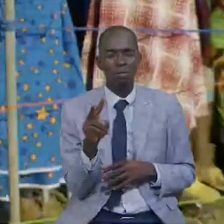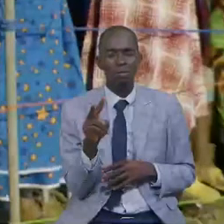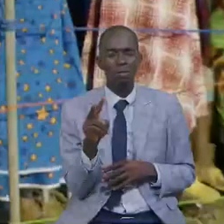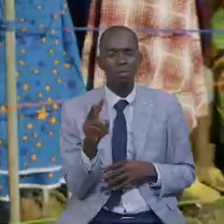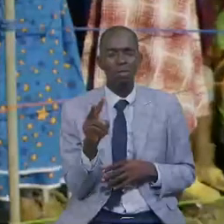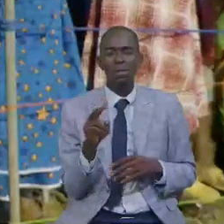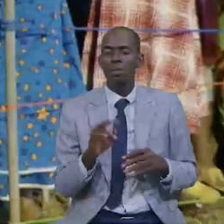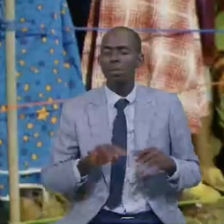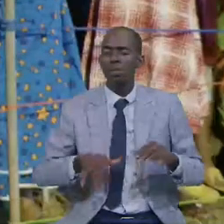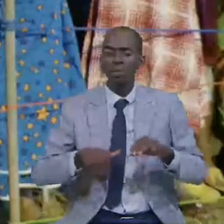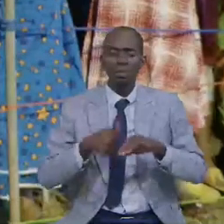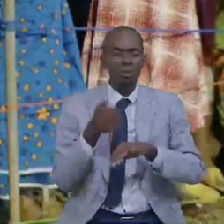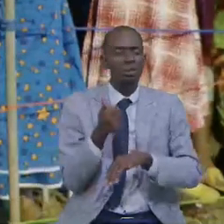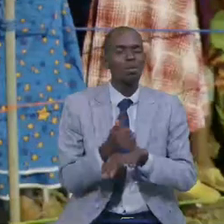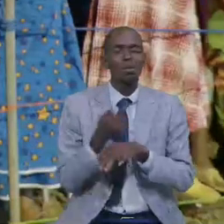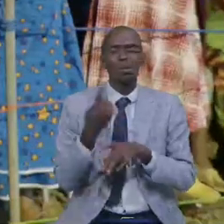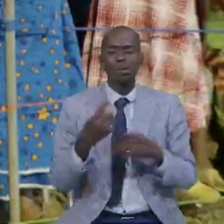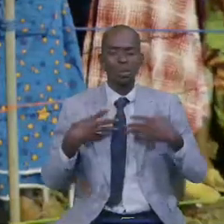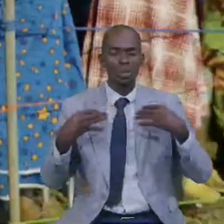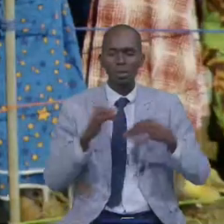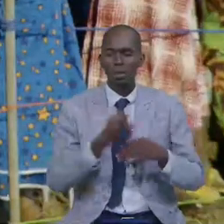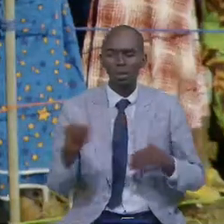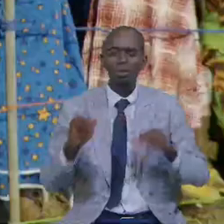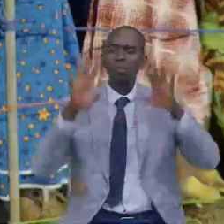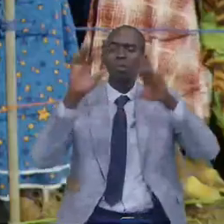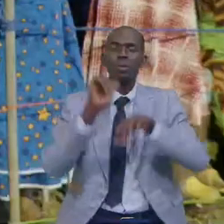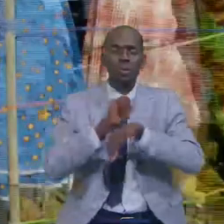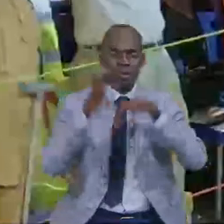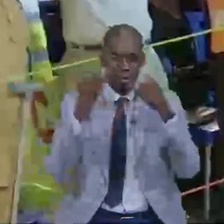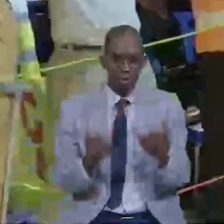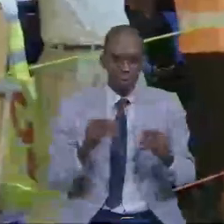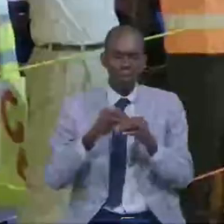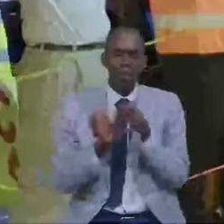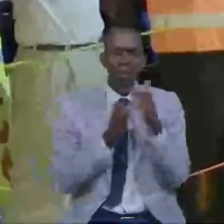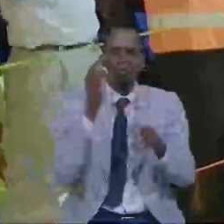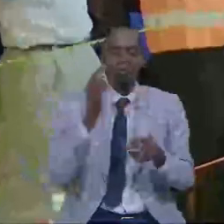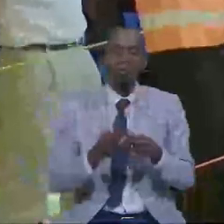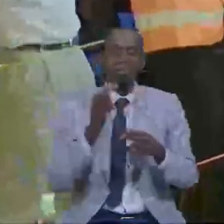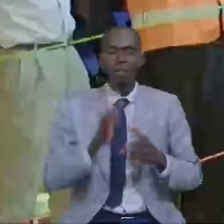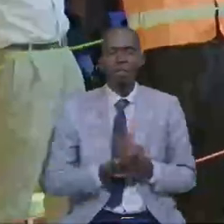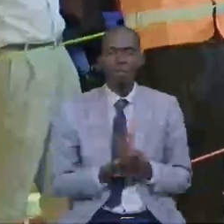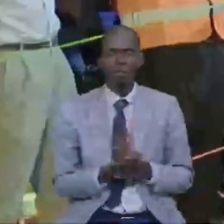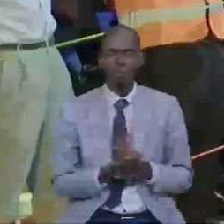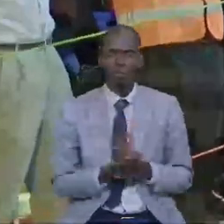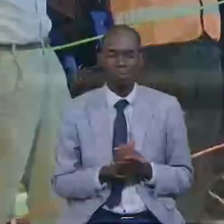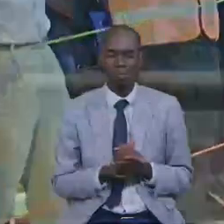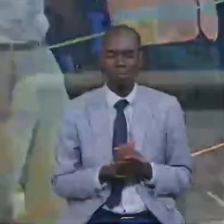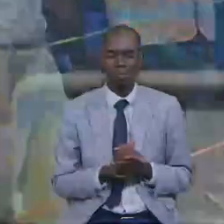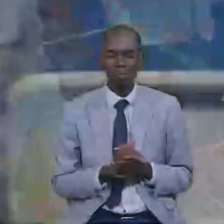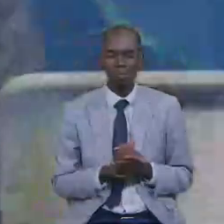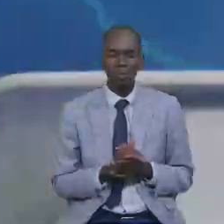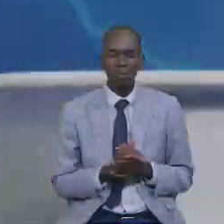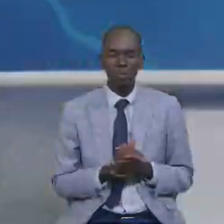télévision confirme le miracle de guérison maintenant au nom de Jésus